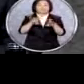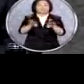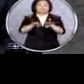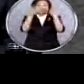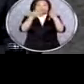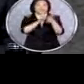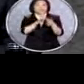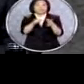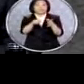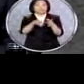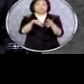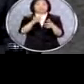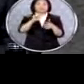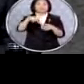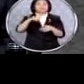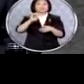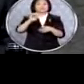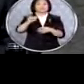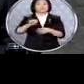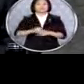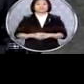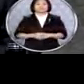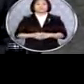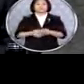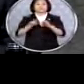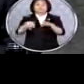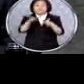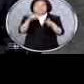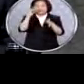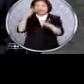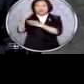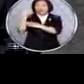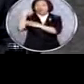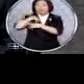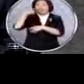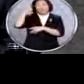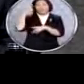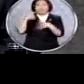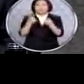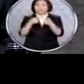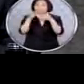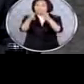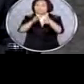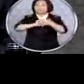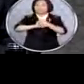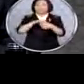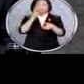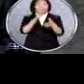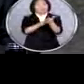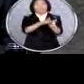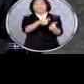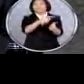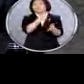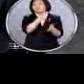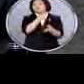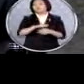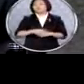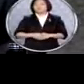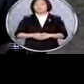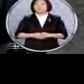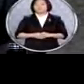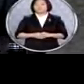始推动的 ECFA 的这些重大的努力，我们也应该给予正面的肯定。那我们